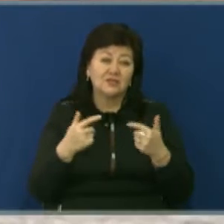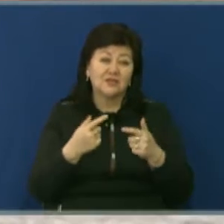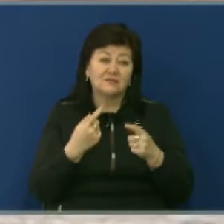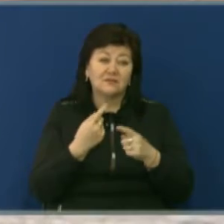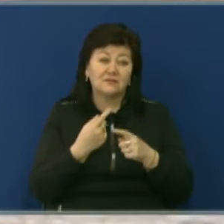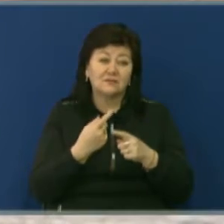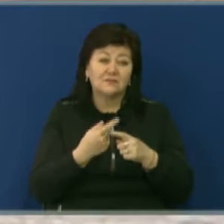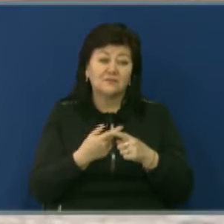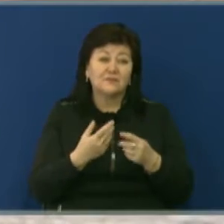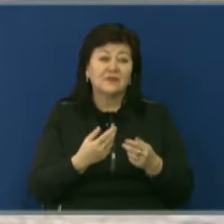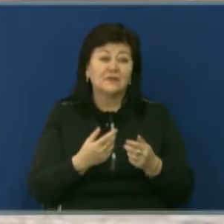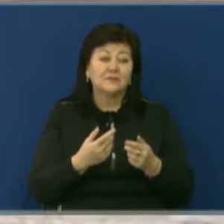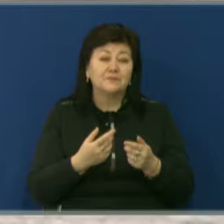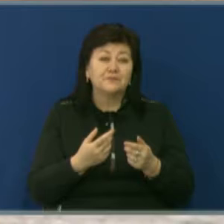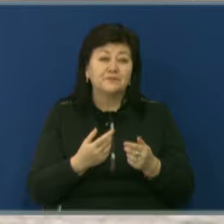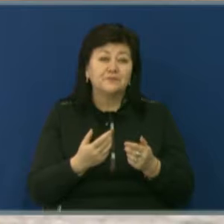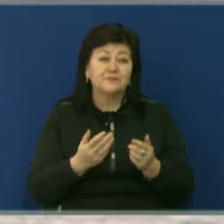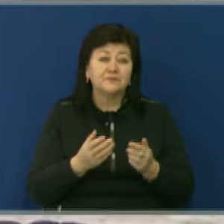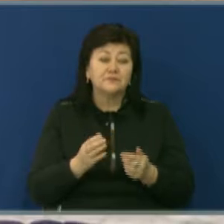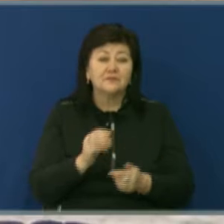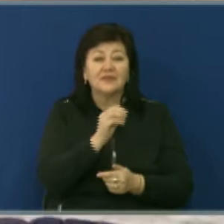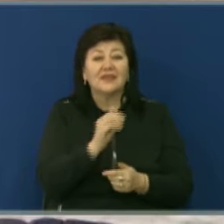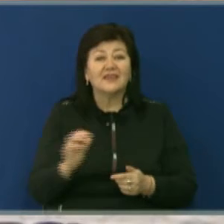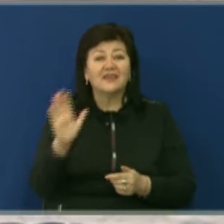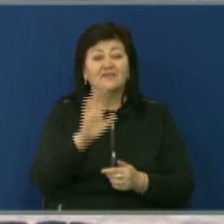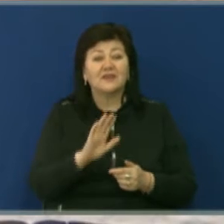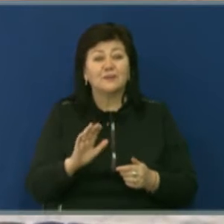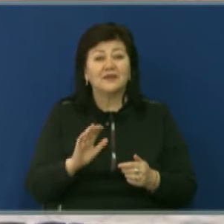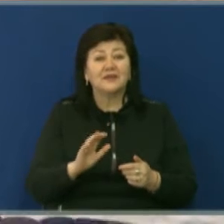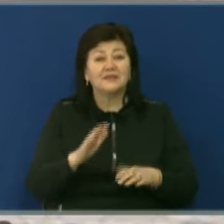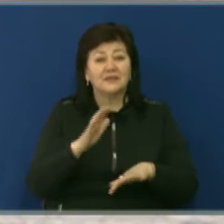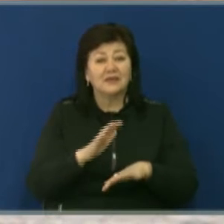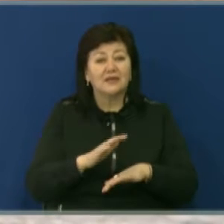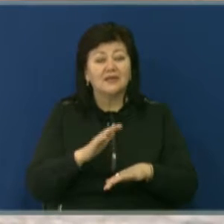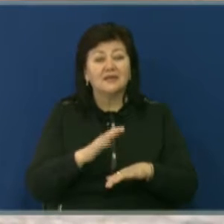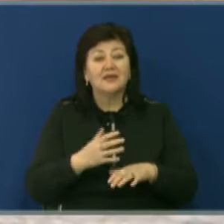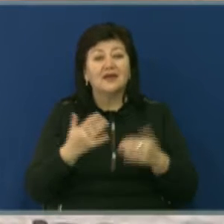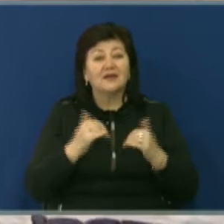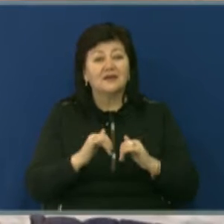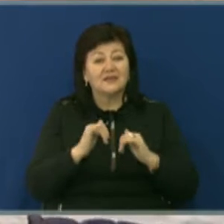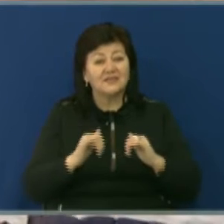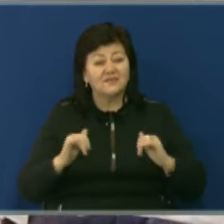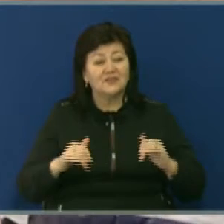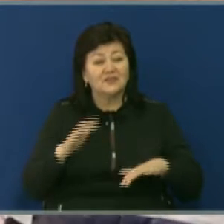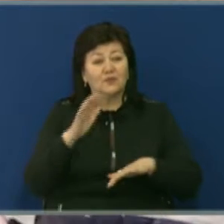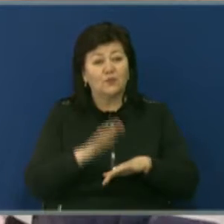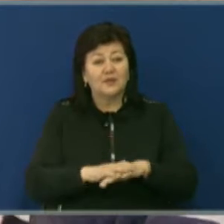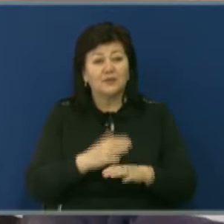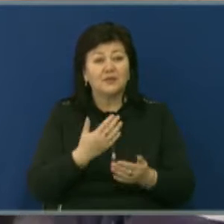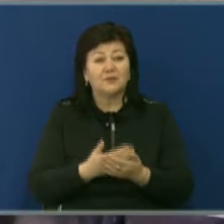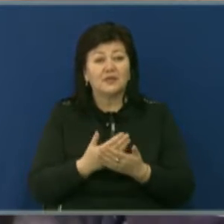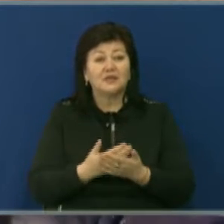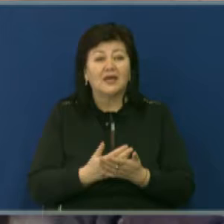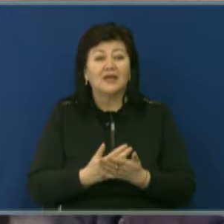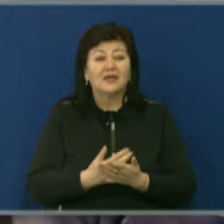Согласно выбранной модели Еуропа қайта құру және даму банкінің стандарты бойынша 2025 жылға қарай тариф 456